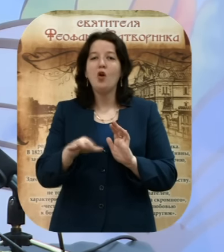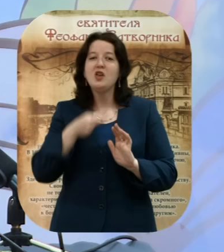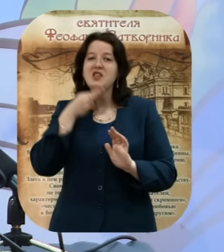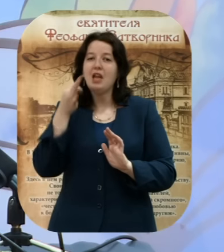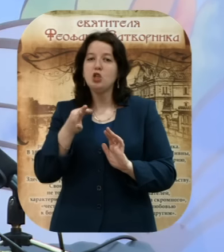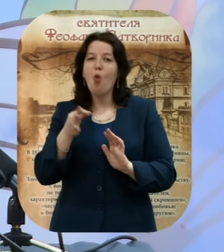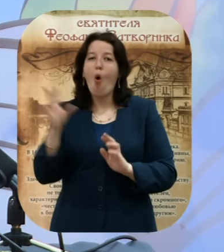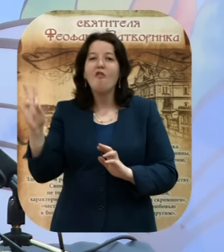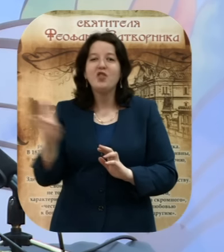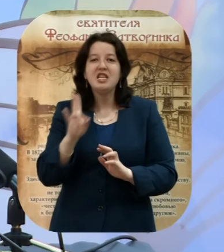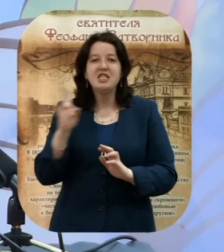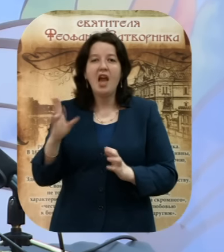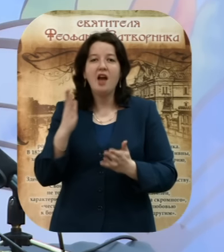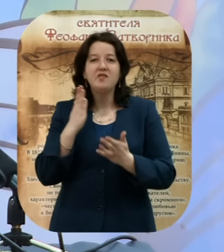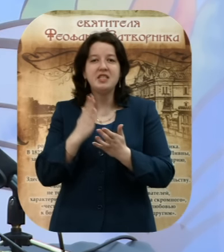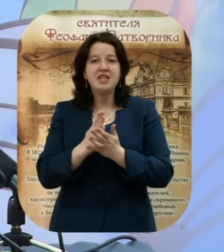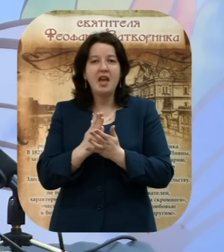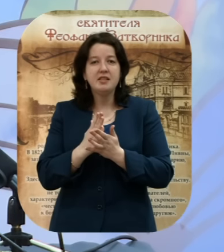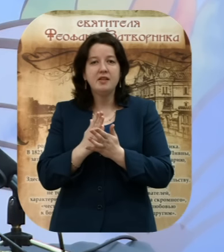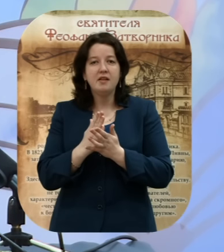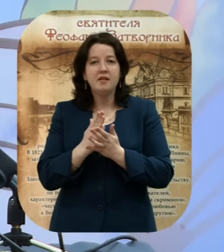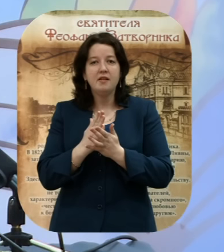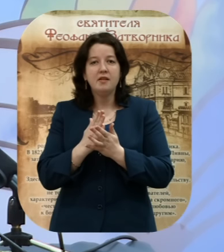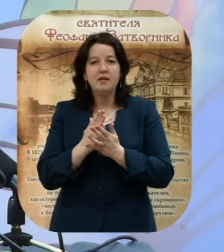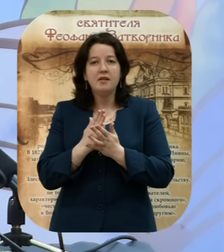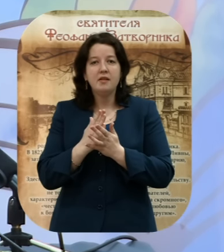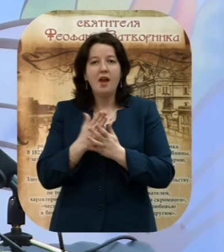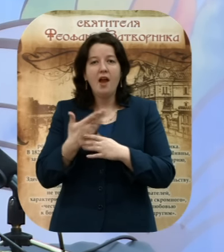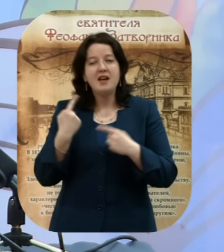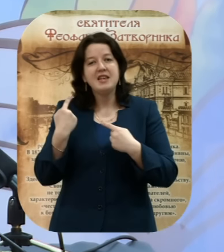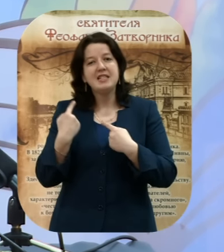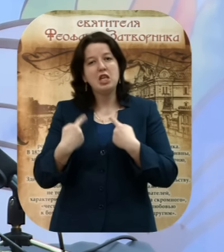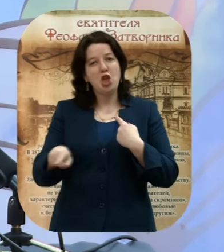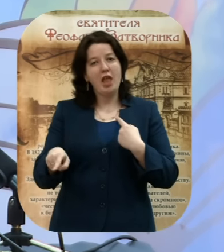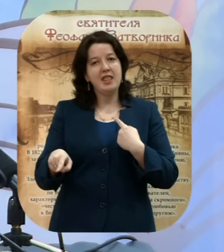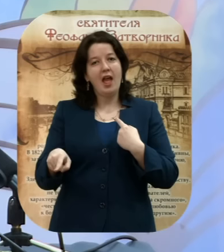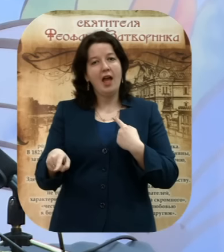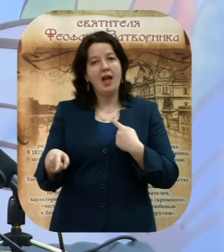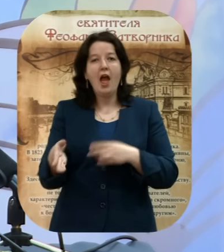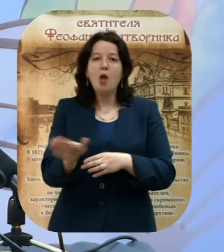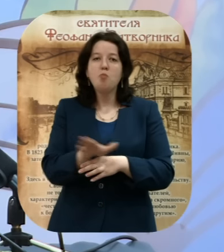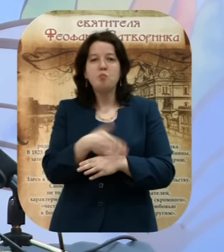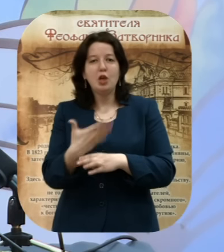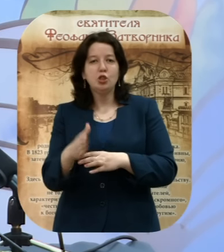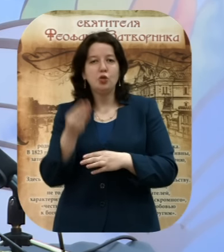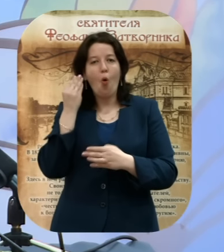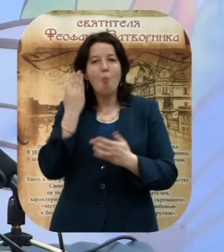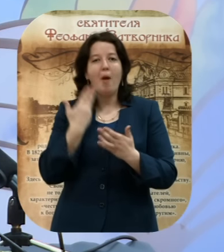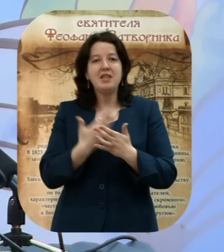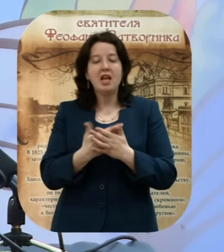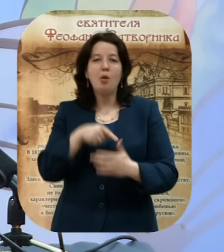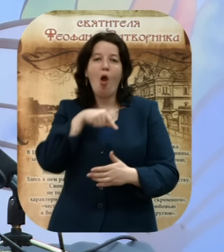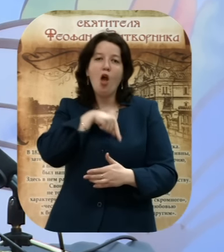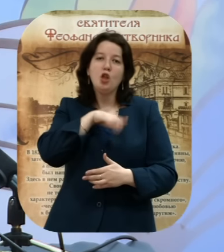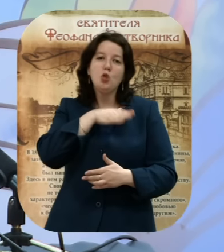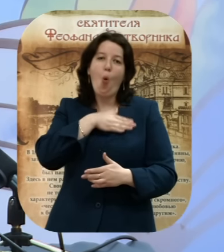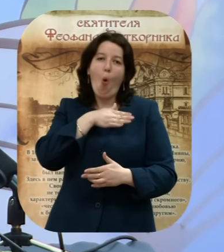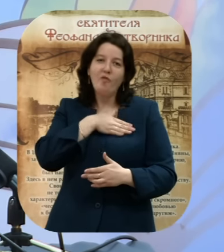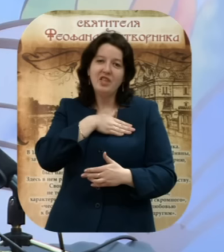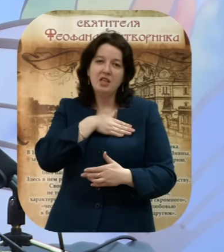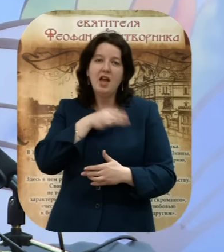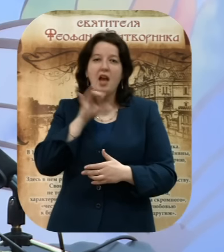В христианстве есть различение между понятием духовности и